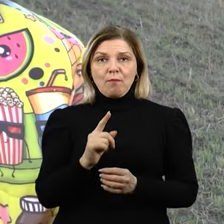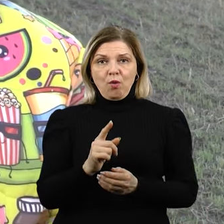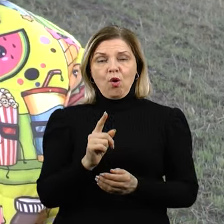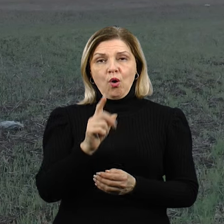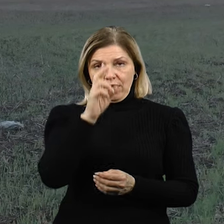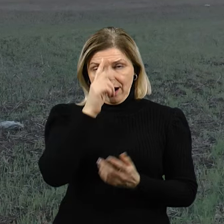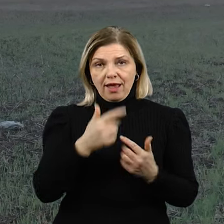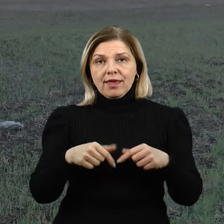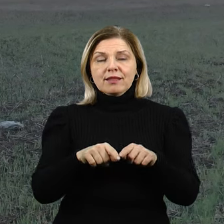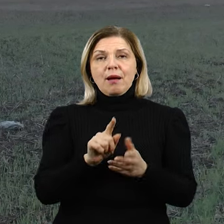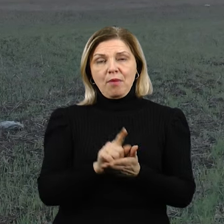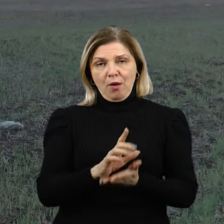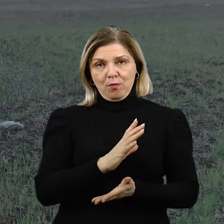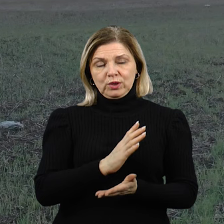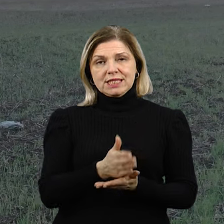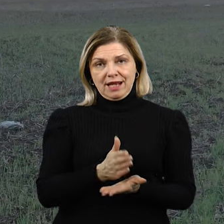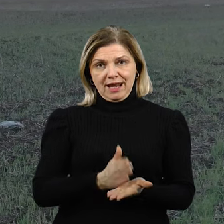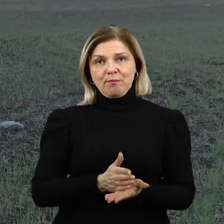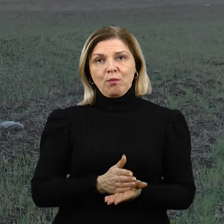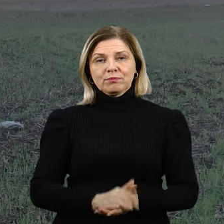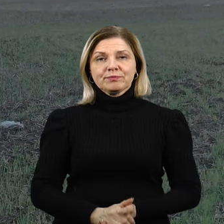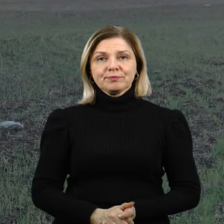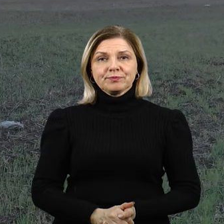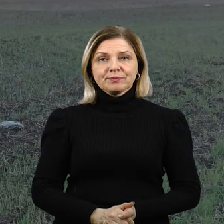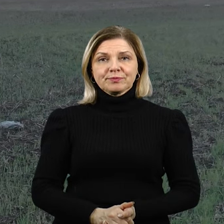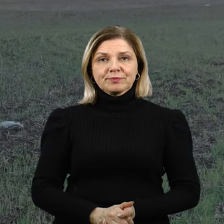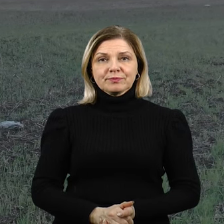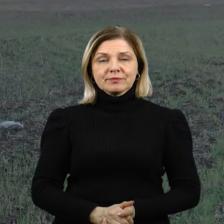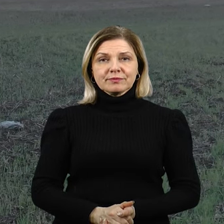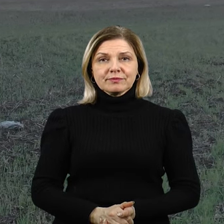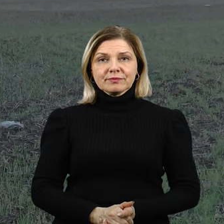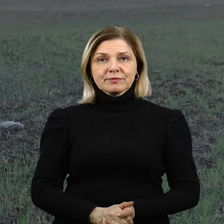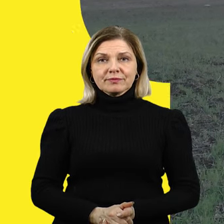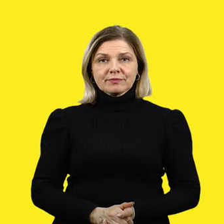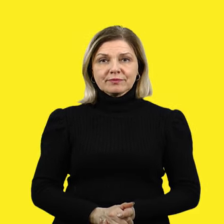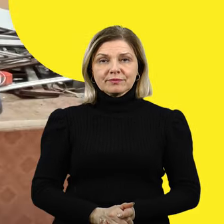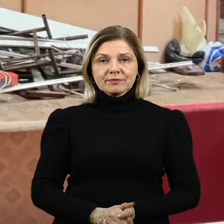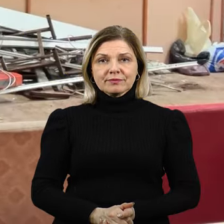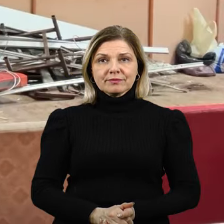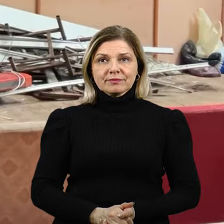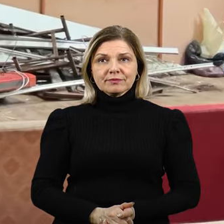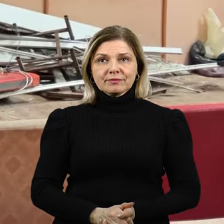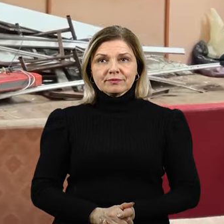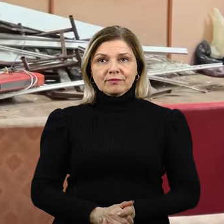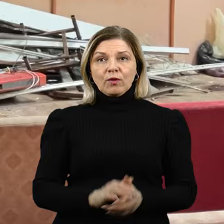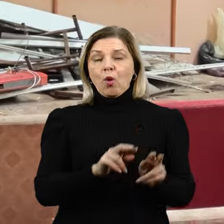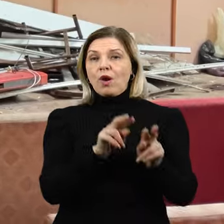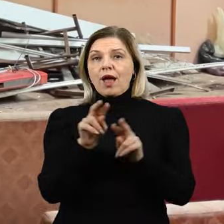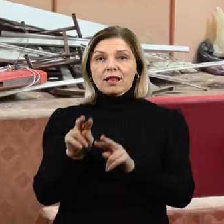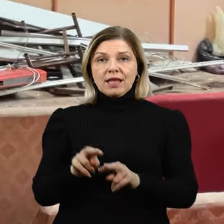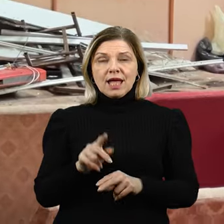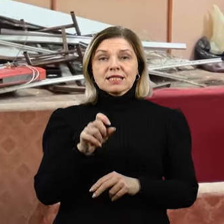з хлібом. Федір Бондар, Суспільне новини, Миколаївщина. Оглядаючи